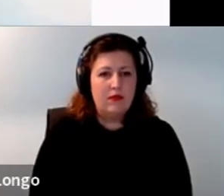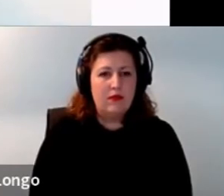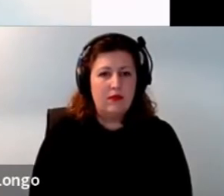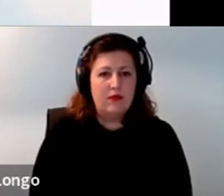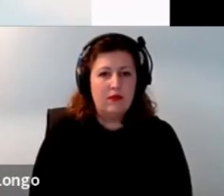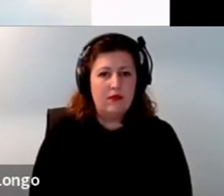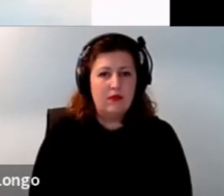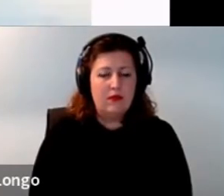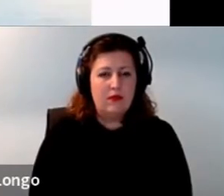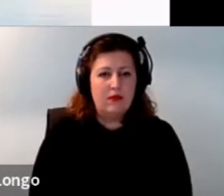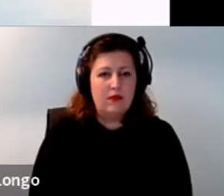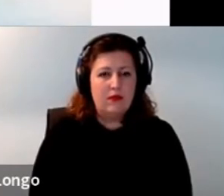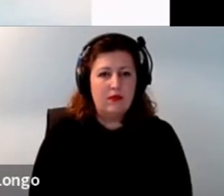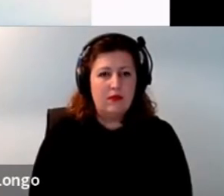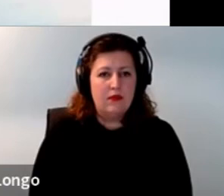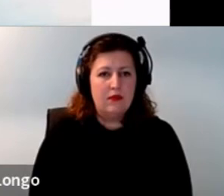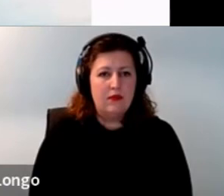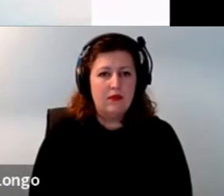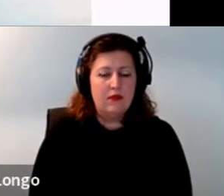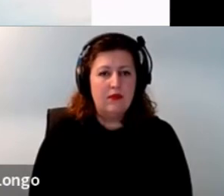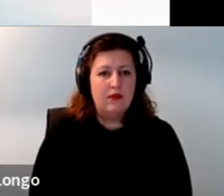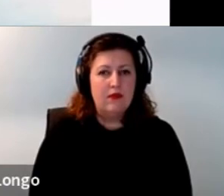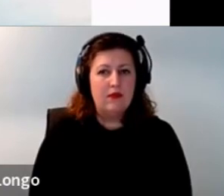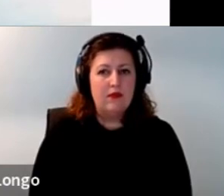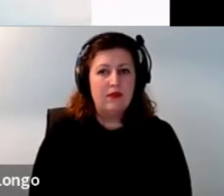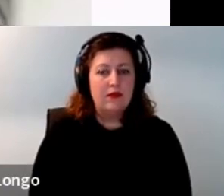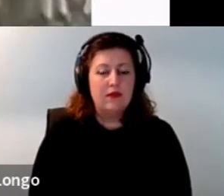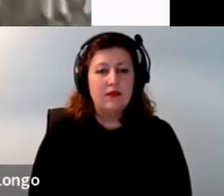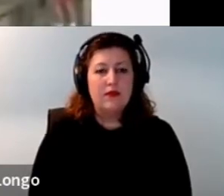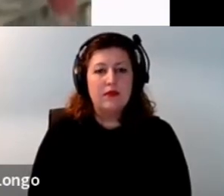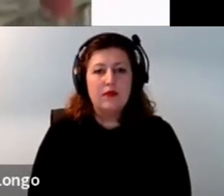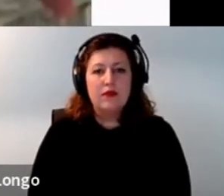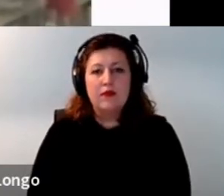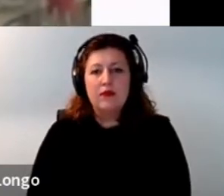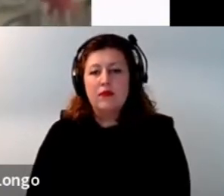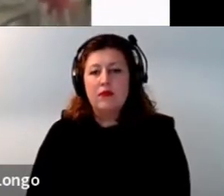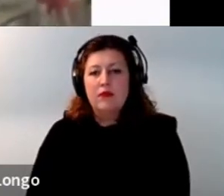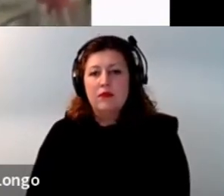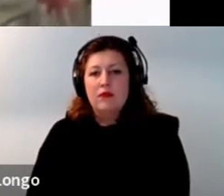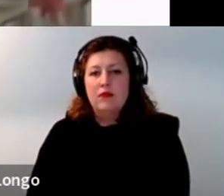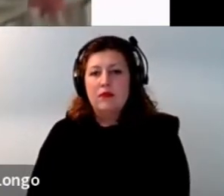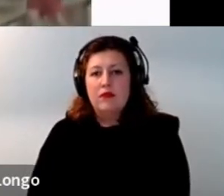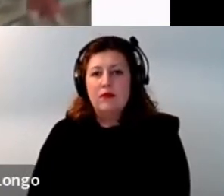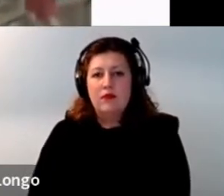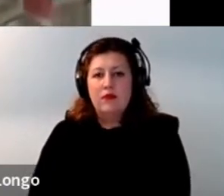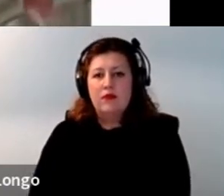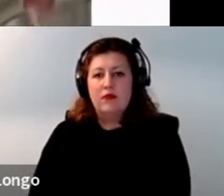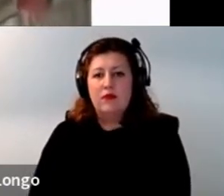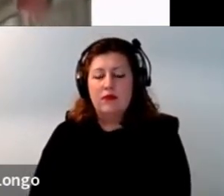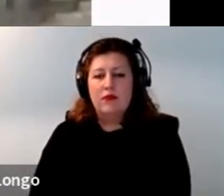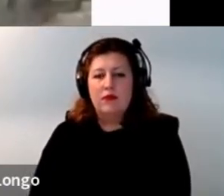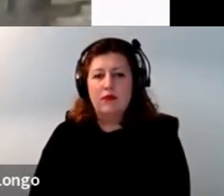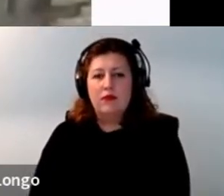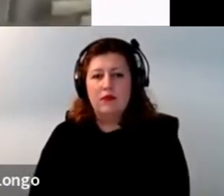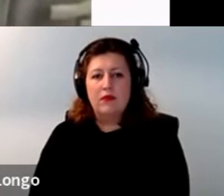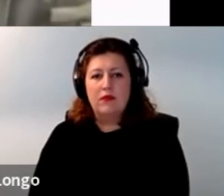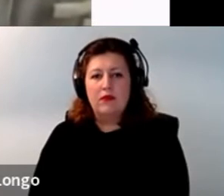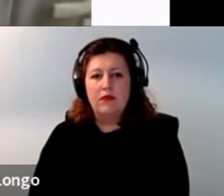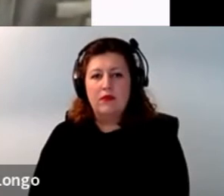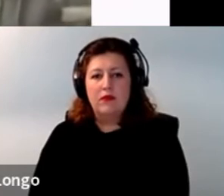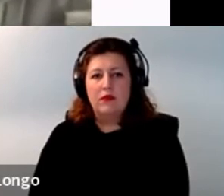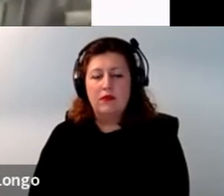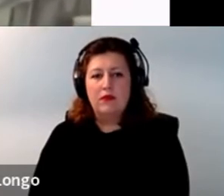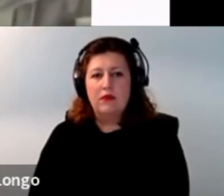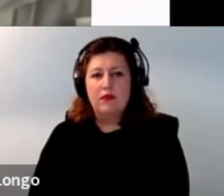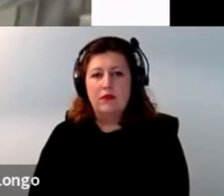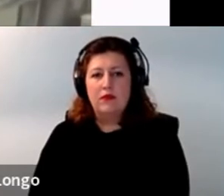fiume Sperang devono attraversare un ponte sospeso rotto per raggiungere l'altro lato dove si trova la loro scuola. Tutto questo